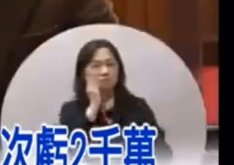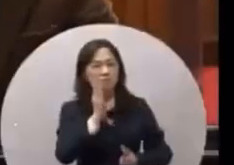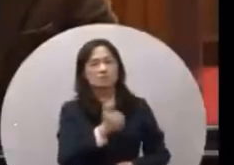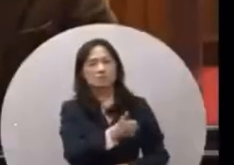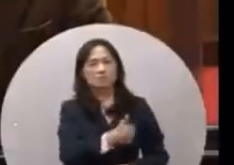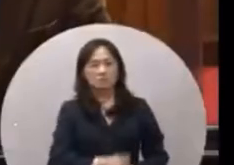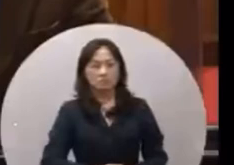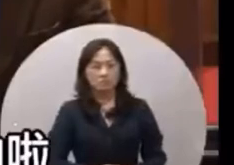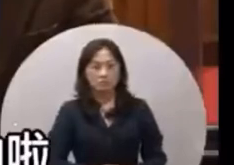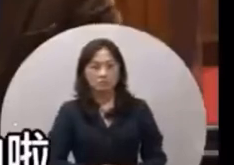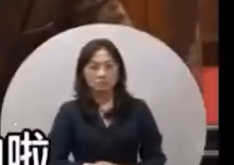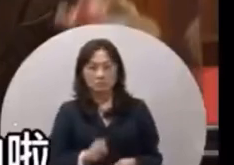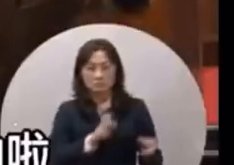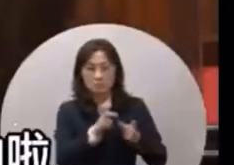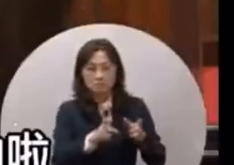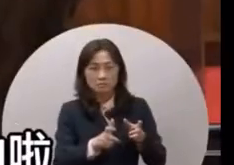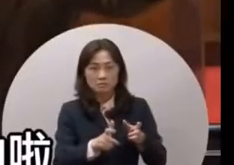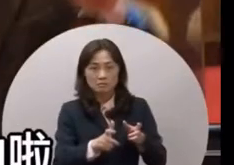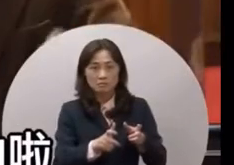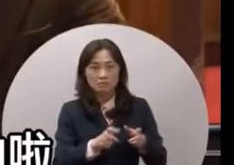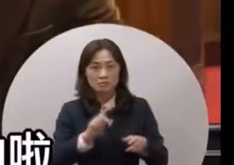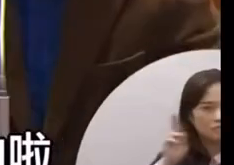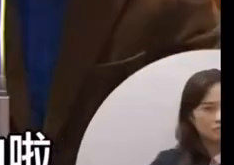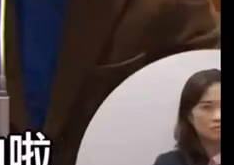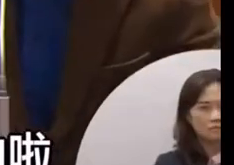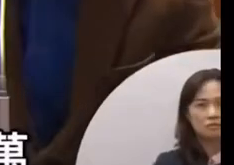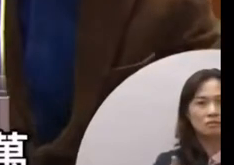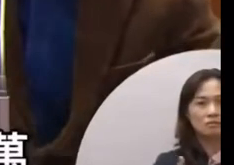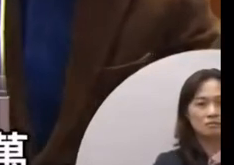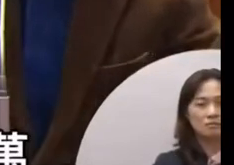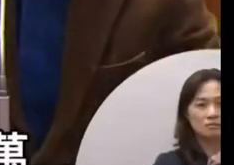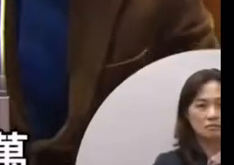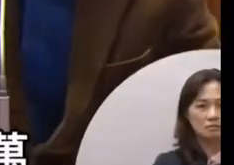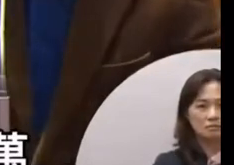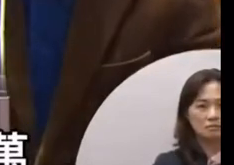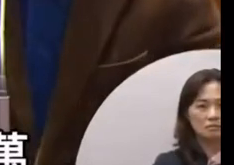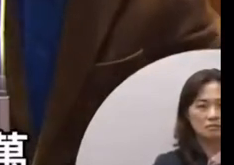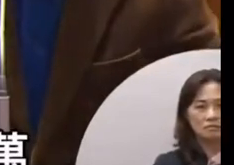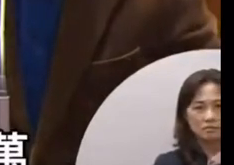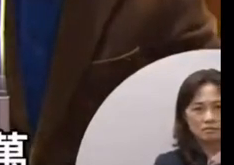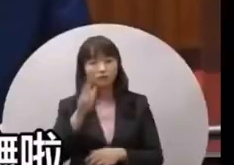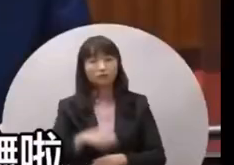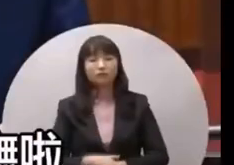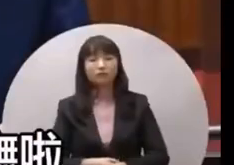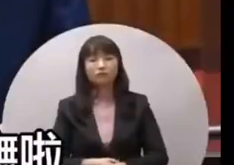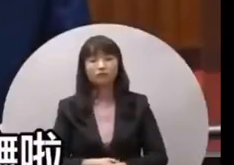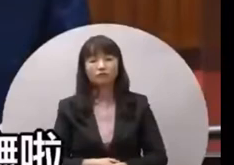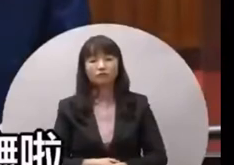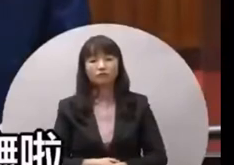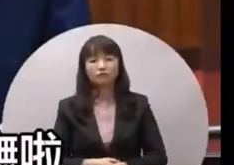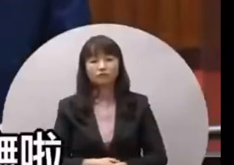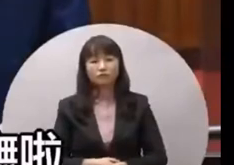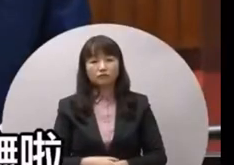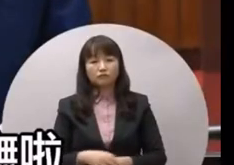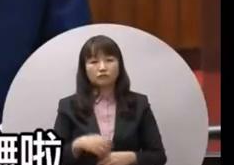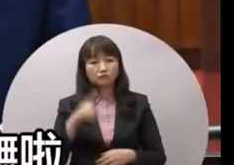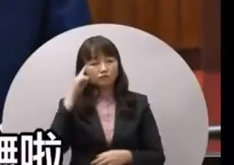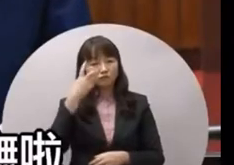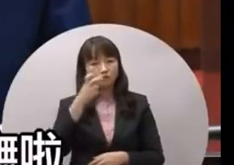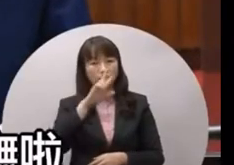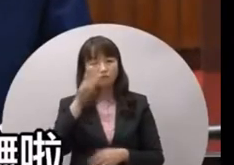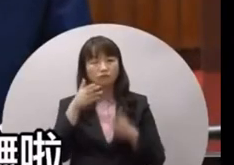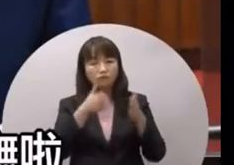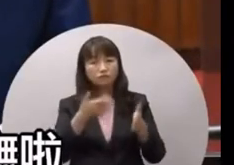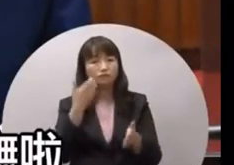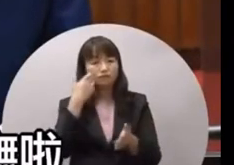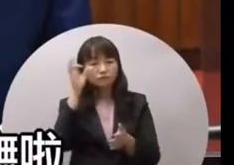个厂哦，不是最大的那一家护国神山啦，一次压降损失2000万， 26天啊啦，要找什